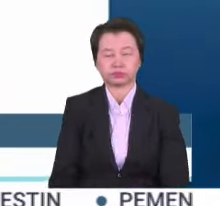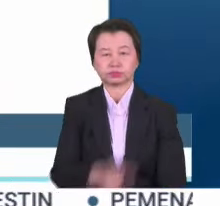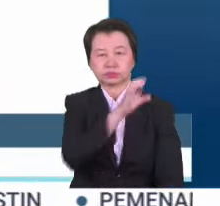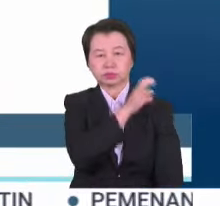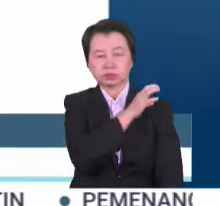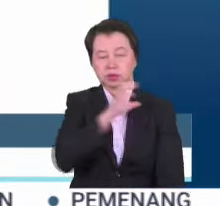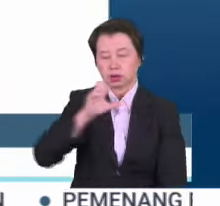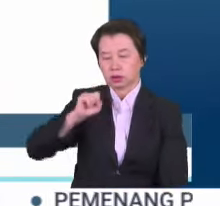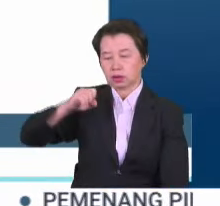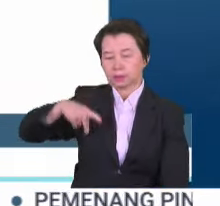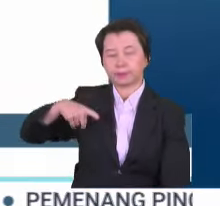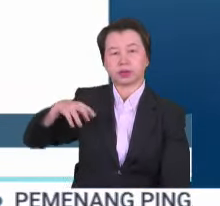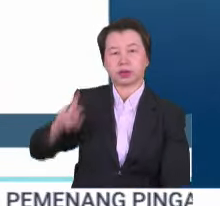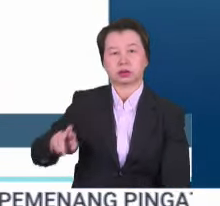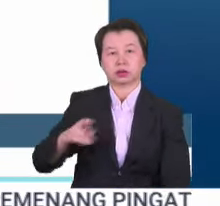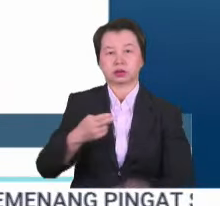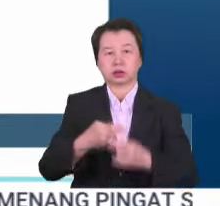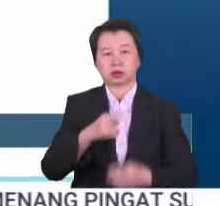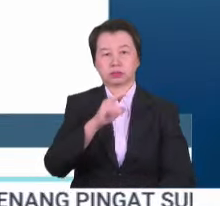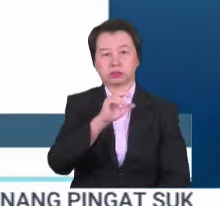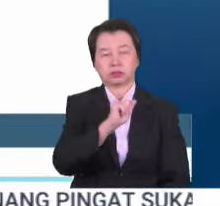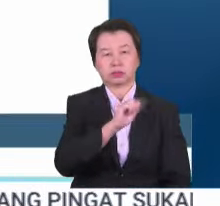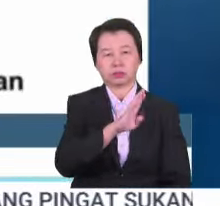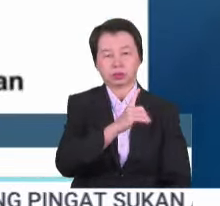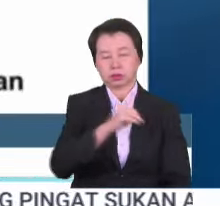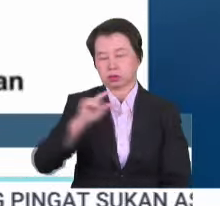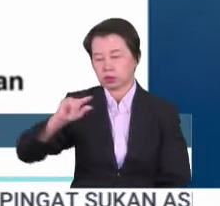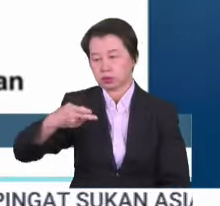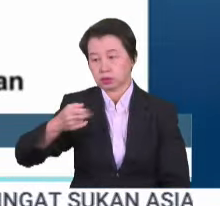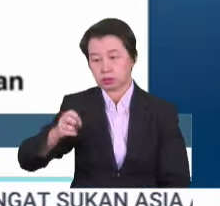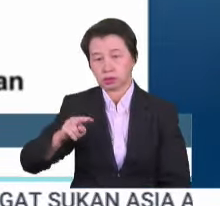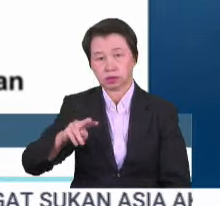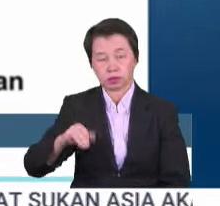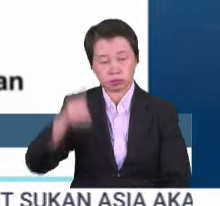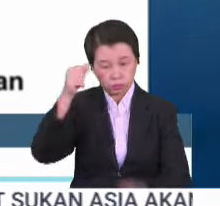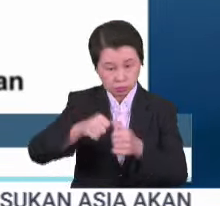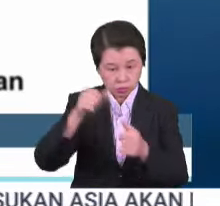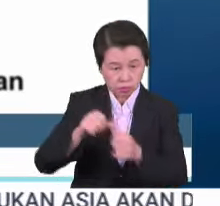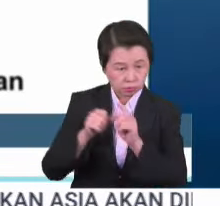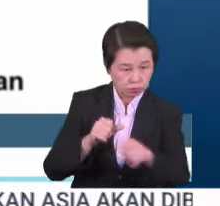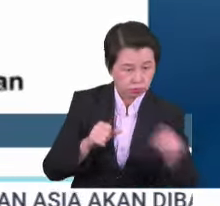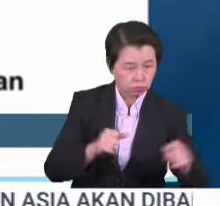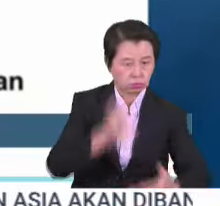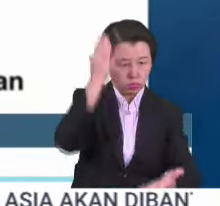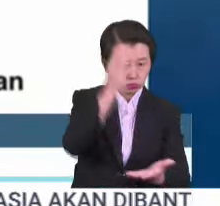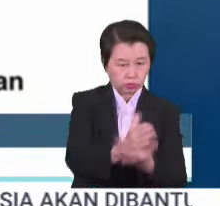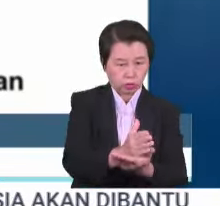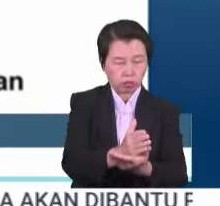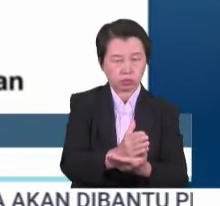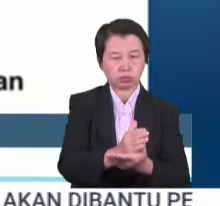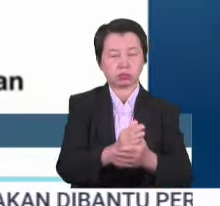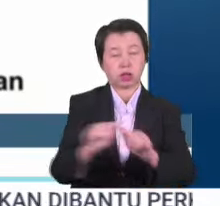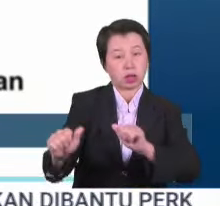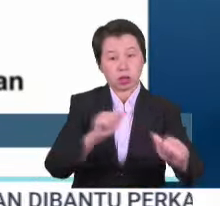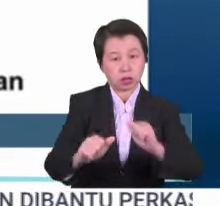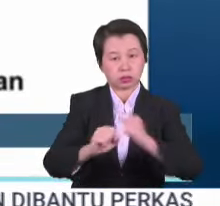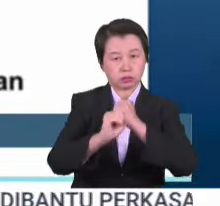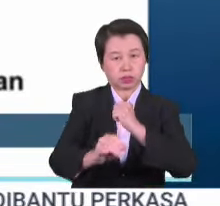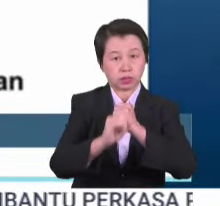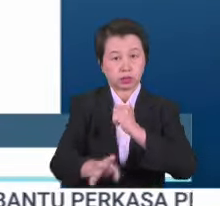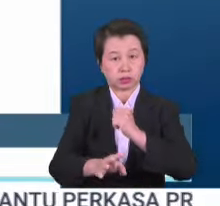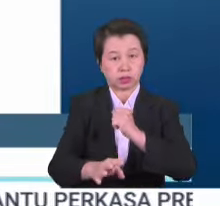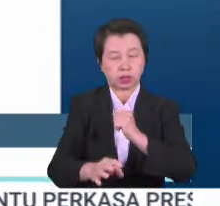Pengerusi Suruhanjaya Pilihan Raya SPR Tan Sri Abdul Ghani Saleh mengingatkan semua pihak yang bertanding supaya menghentikan sebarang bentuk aktiviti